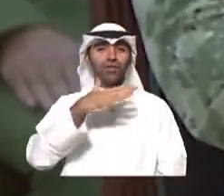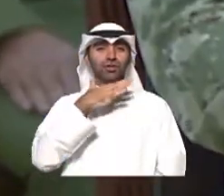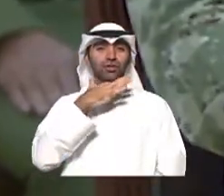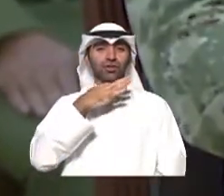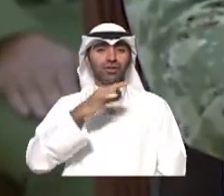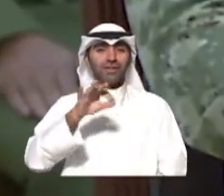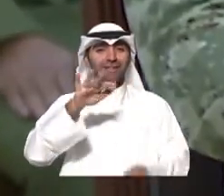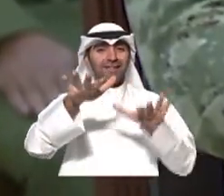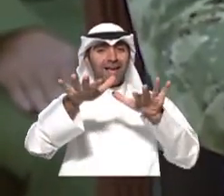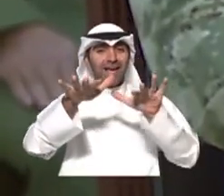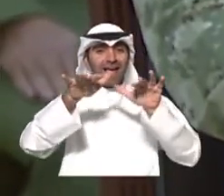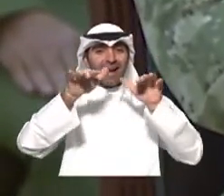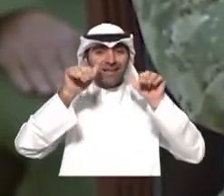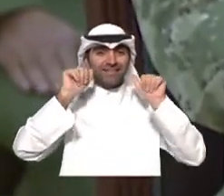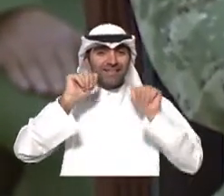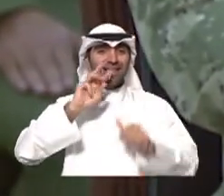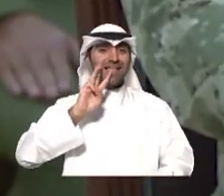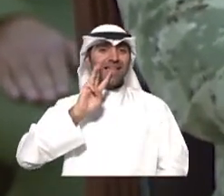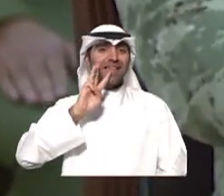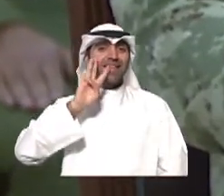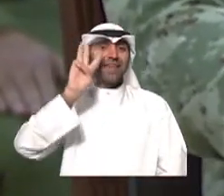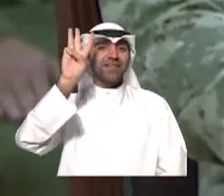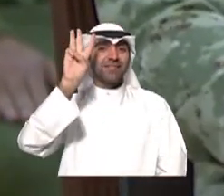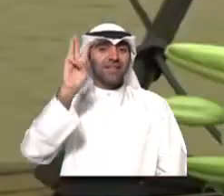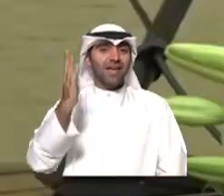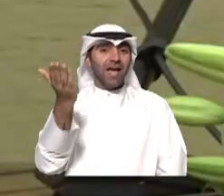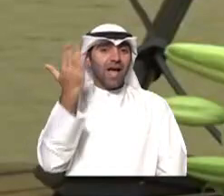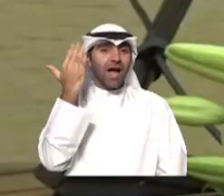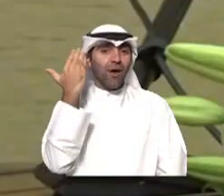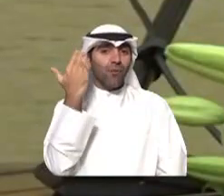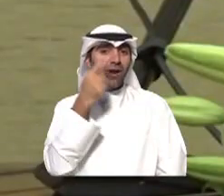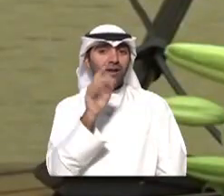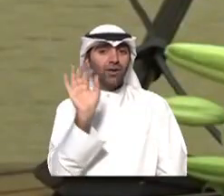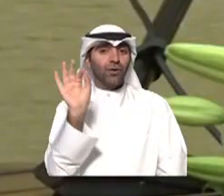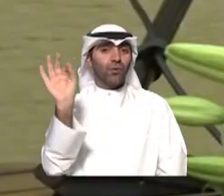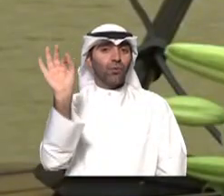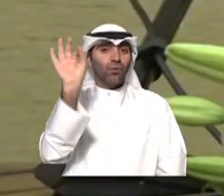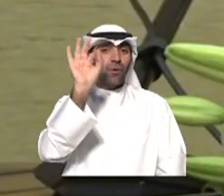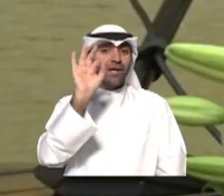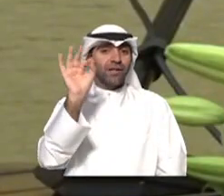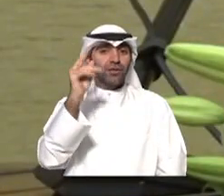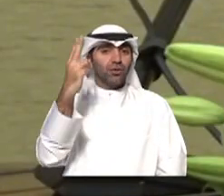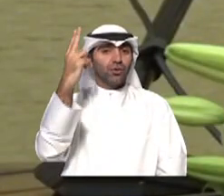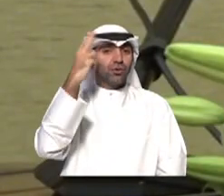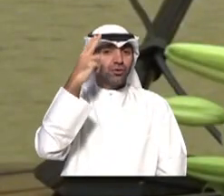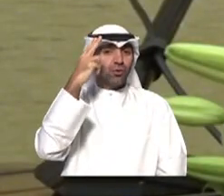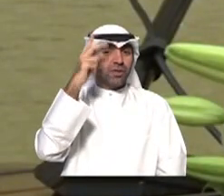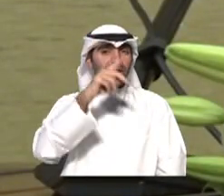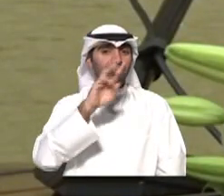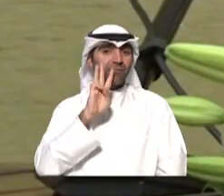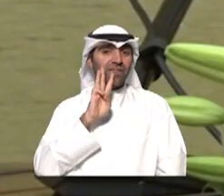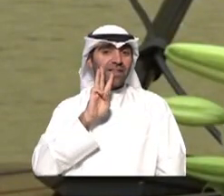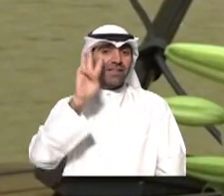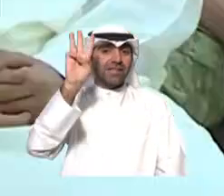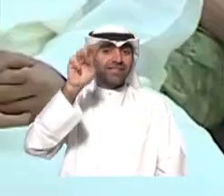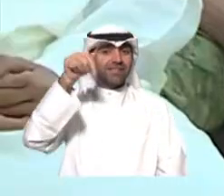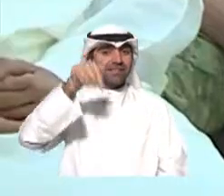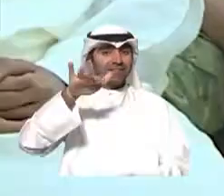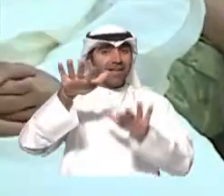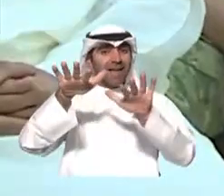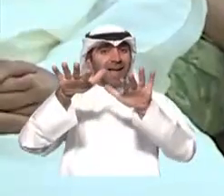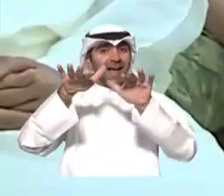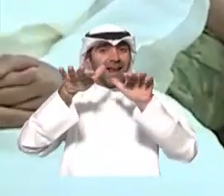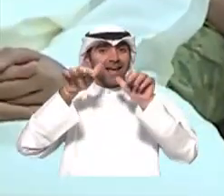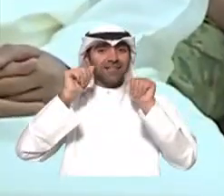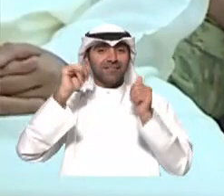الوطني يبدأ بالتخطيط والتدريب الناجح، فإني من هذا المنطلق أود